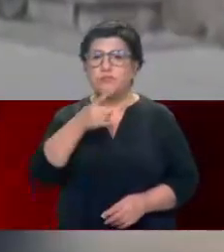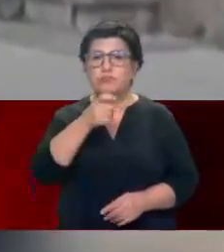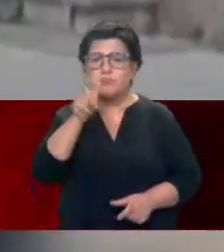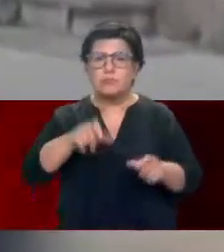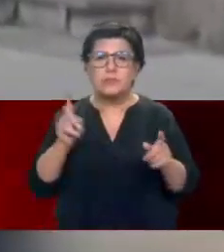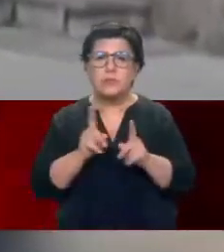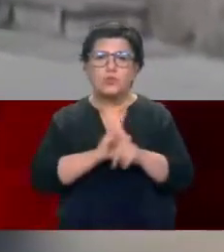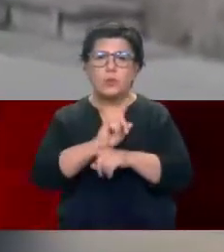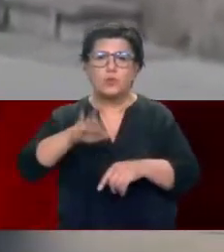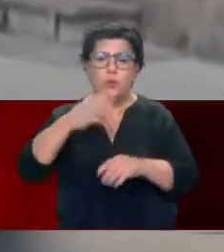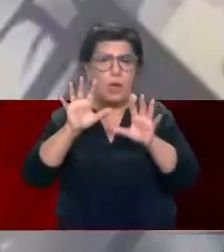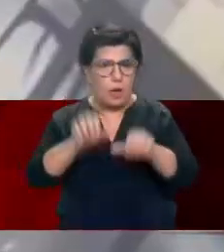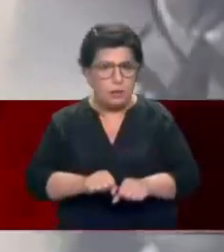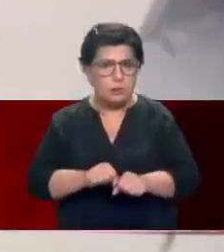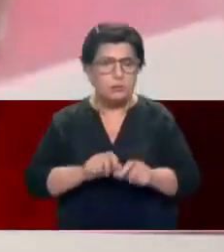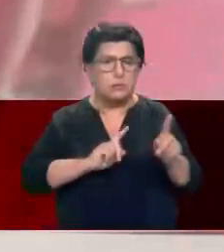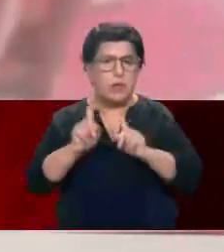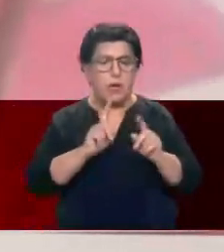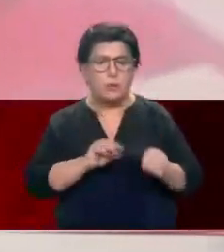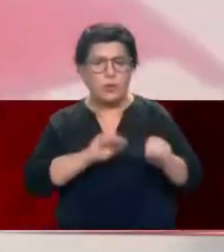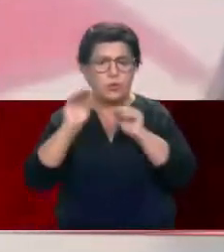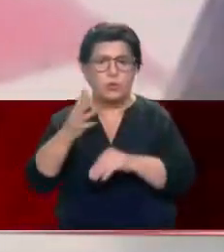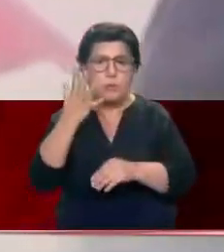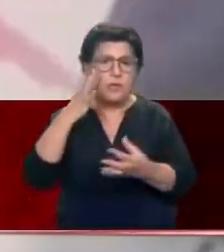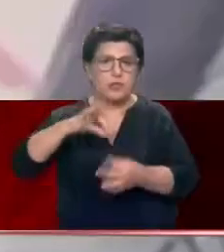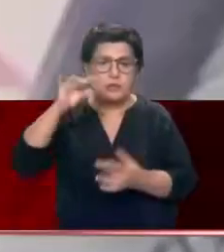Saldırganlar kısa süre sonra yakalandı. Adliyeye götürülen 5